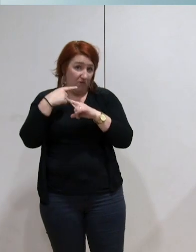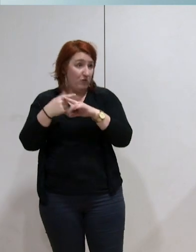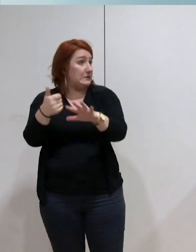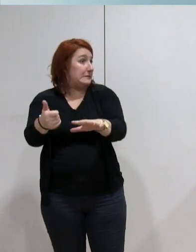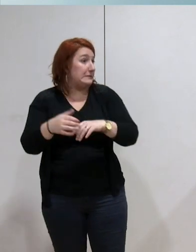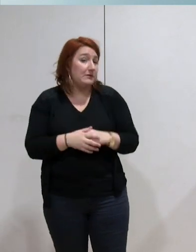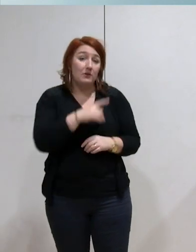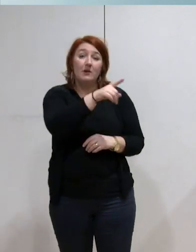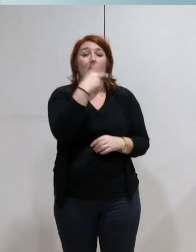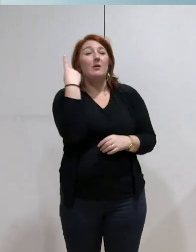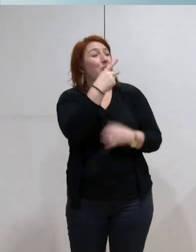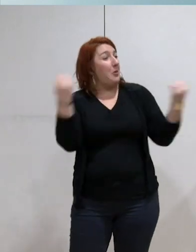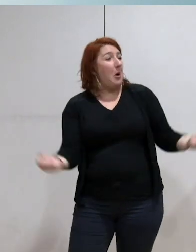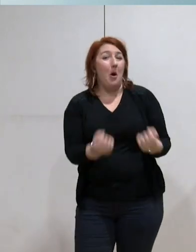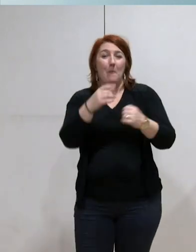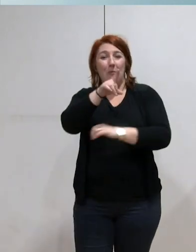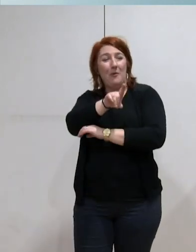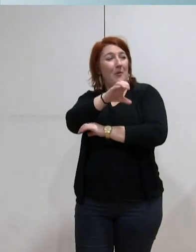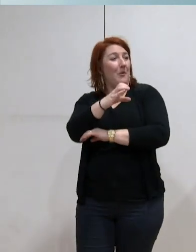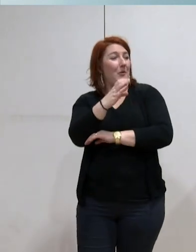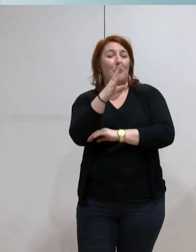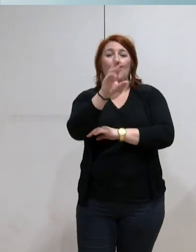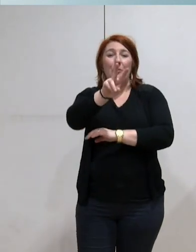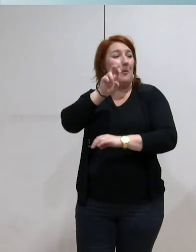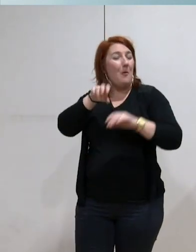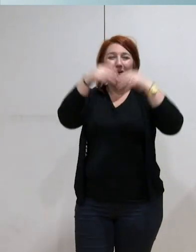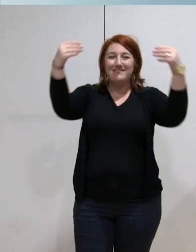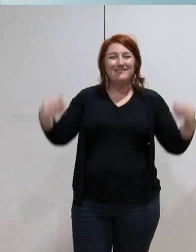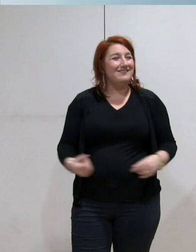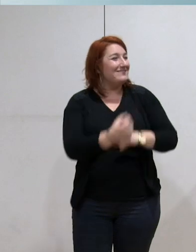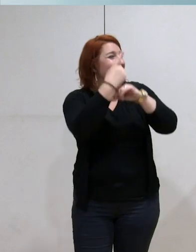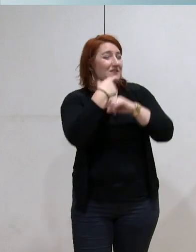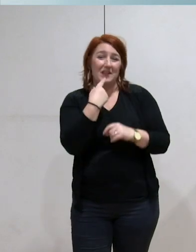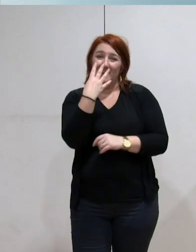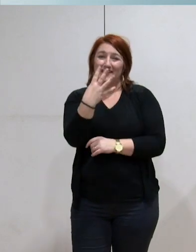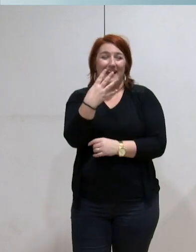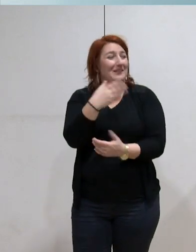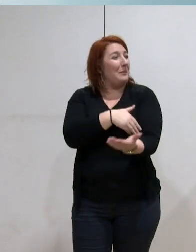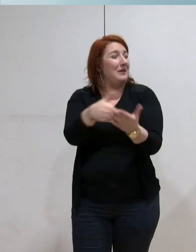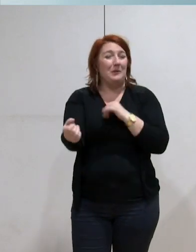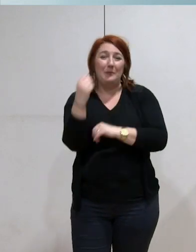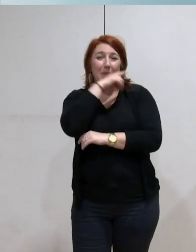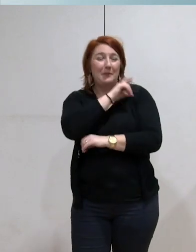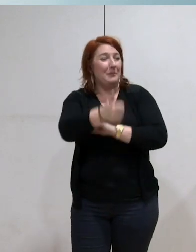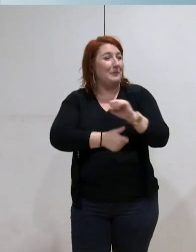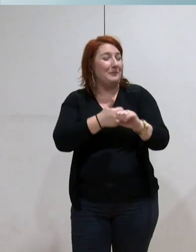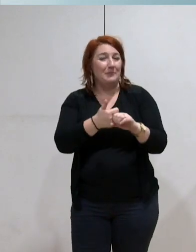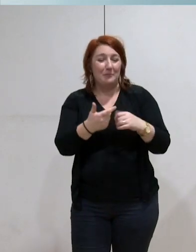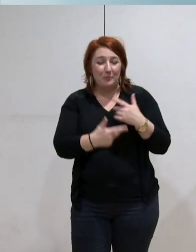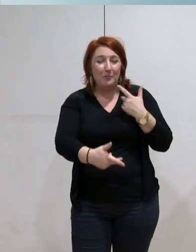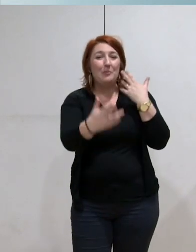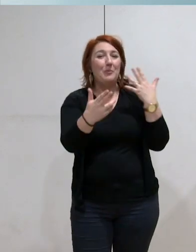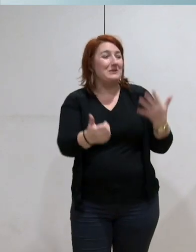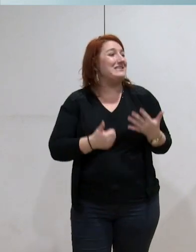4 million d'euros sur le mandat il faut le dire c'est la vérité vous l'assumez très bien mais permettez-nous de le rappeler